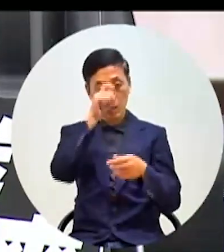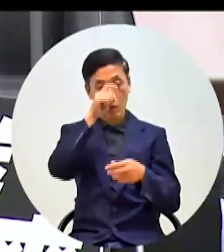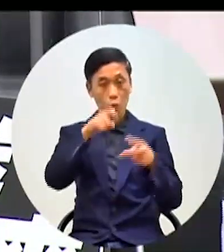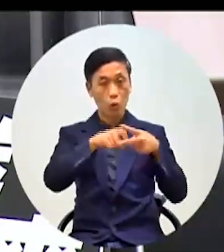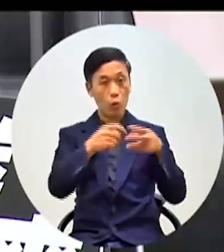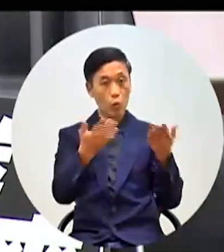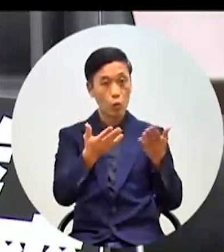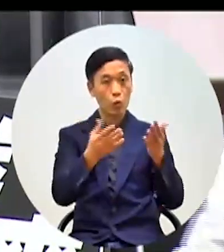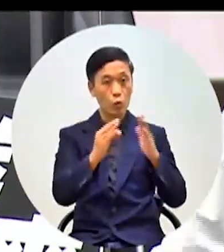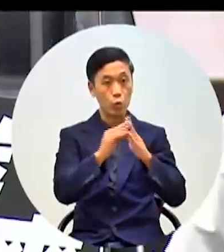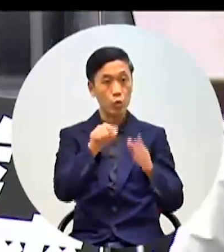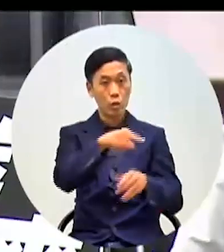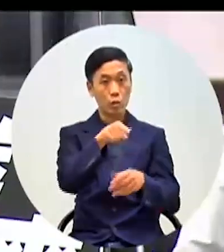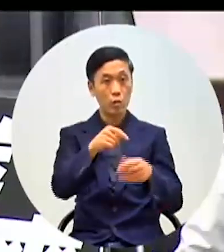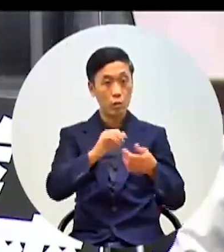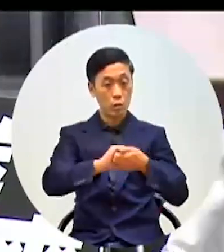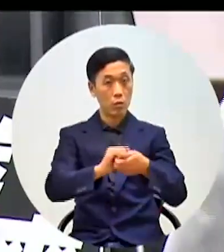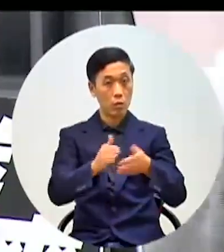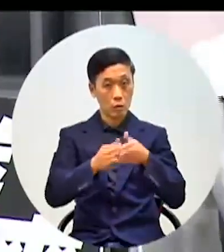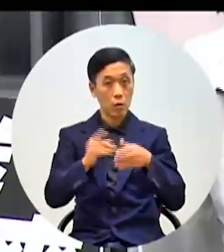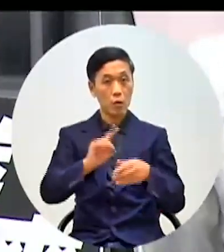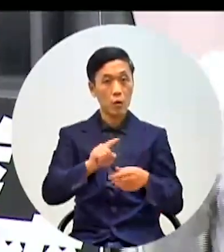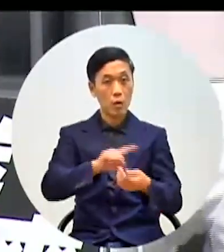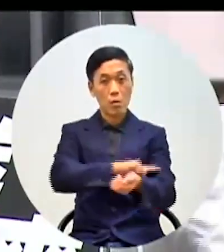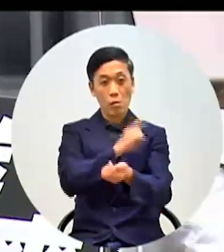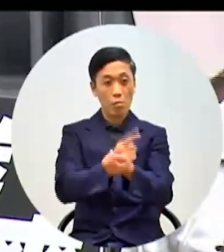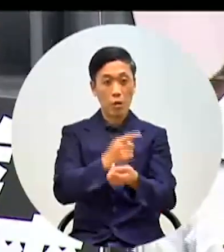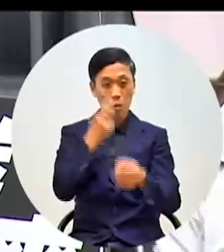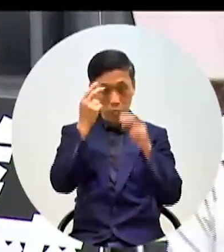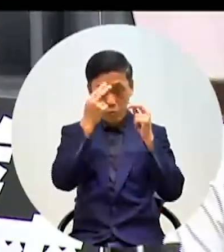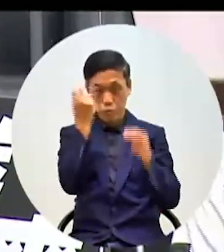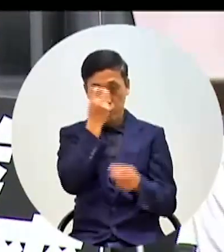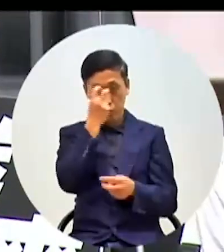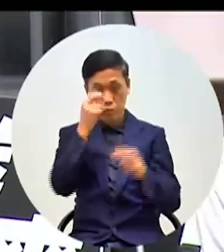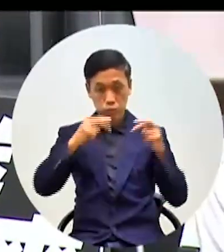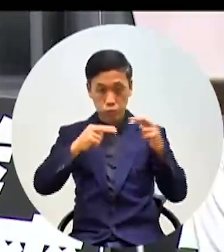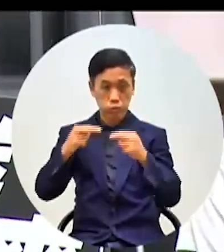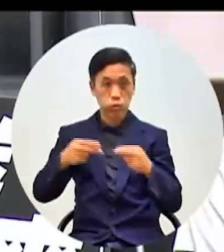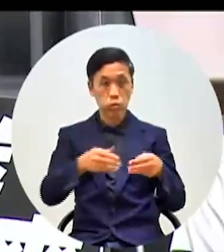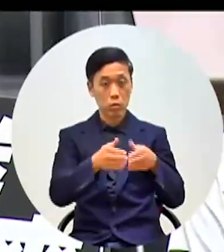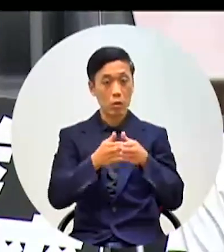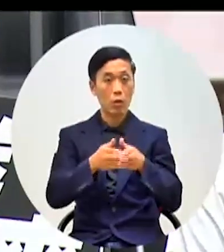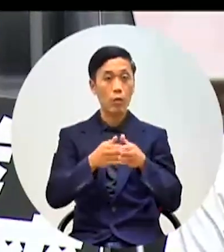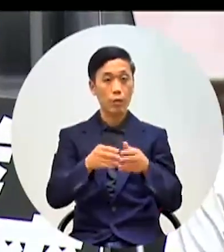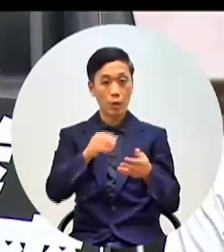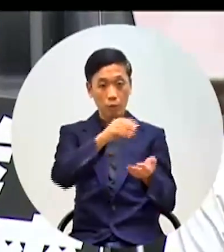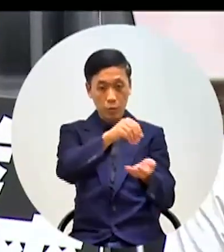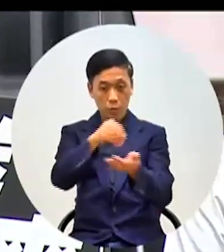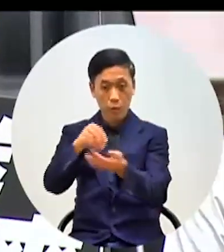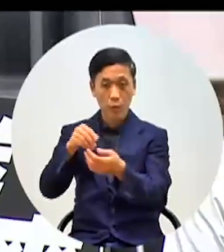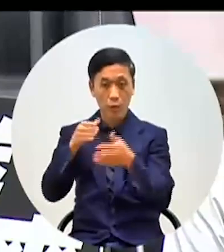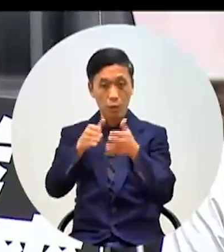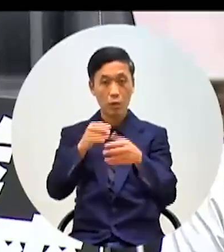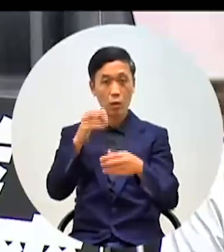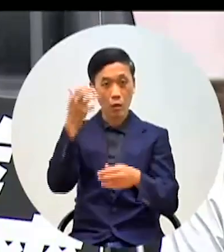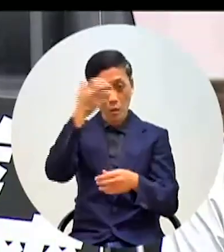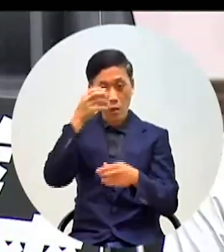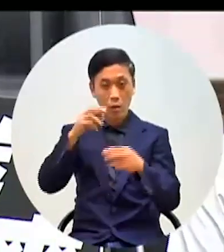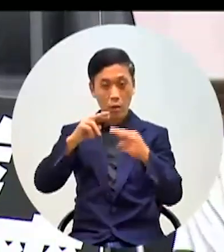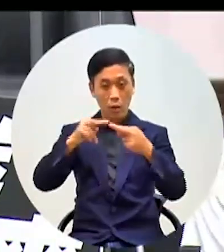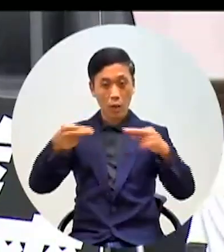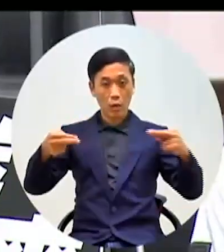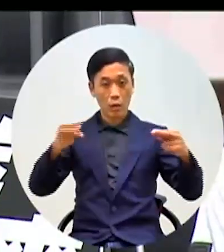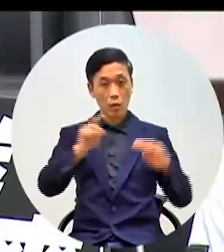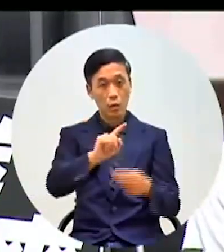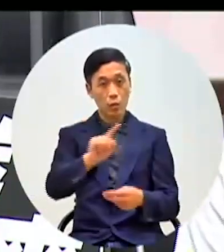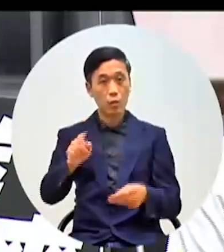定要全面的也去做总检讨、总盘点，让我们的这些老旧的工业用电，这个电线，能